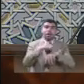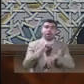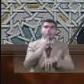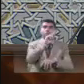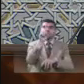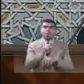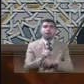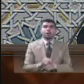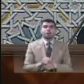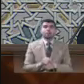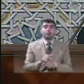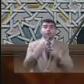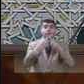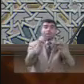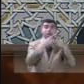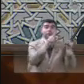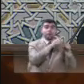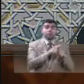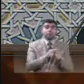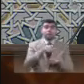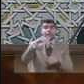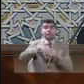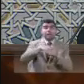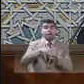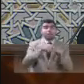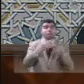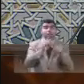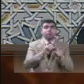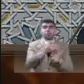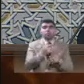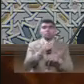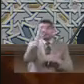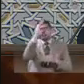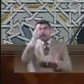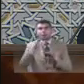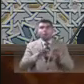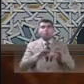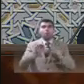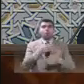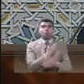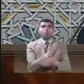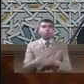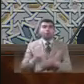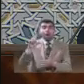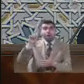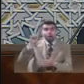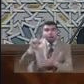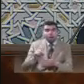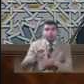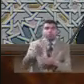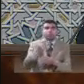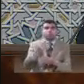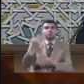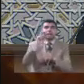الأول لفرق ومجموعة الأغلبية والمتعلق بالسياسة الحكومية لخفض الدين العمومي واسترجاع